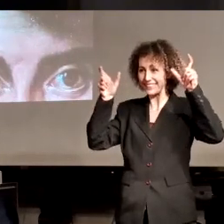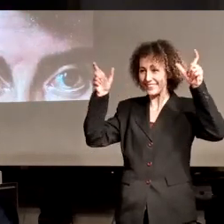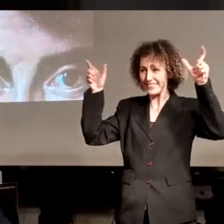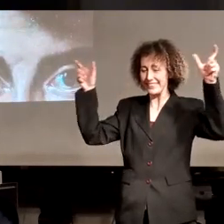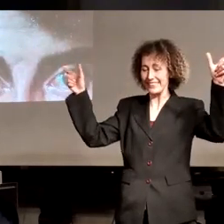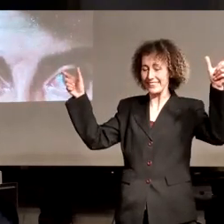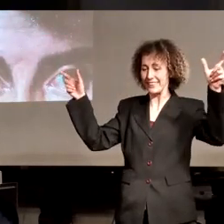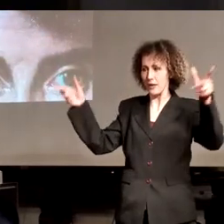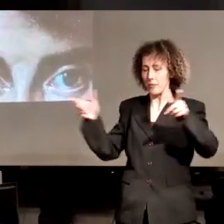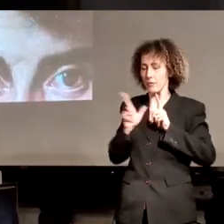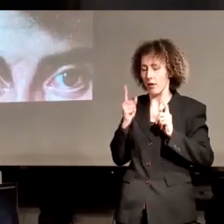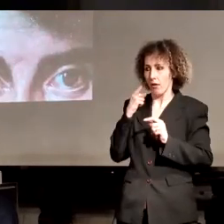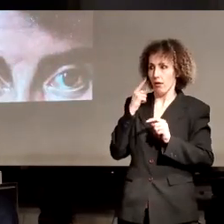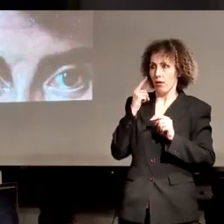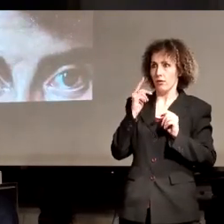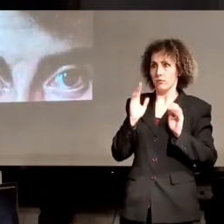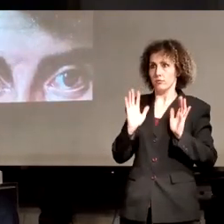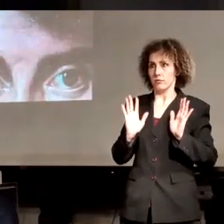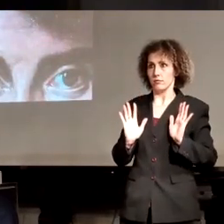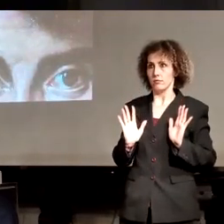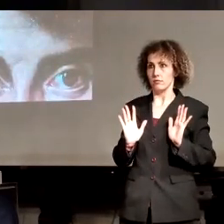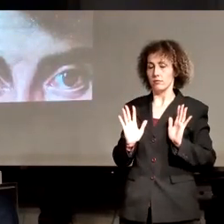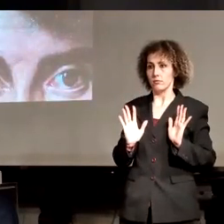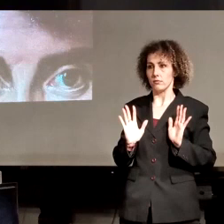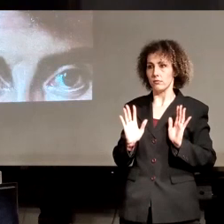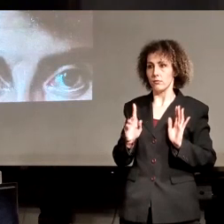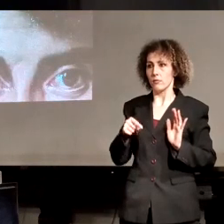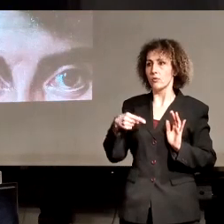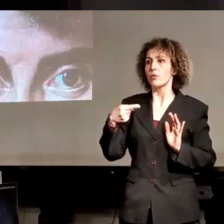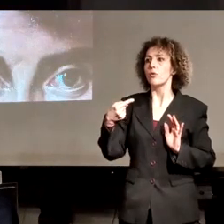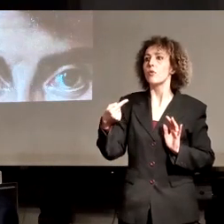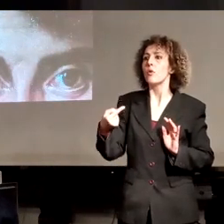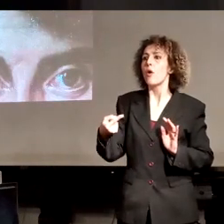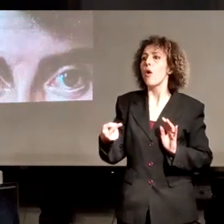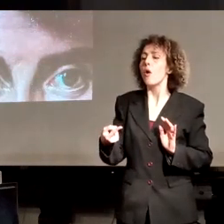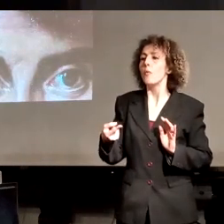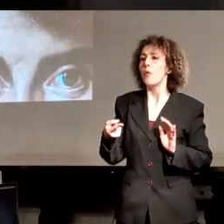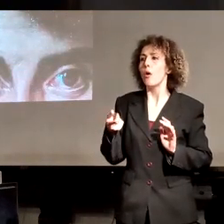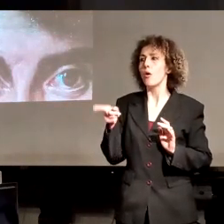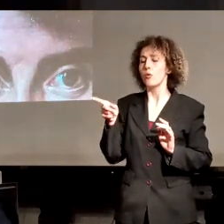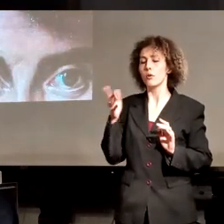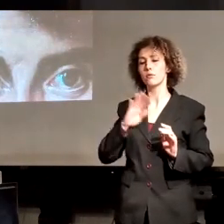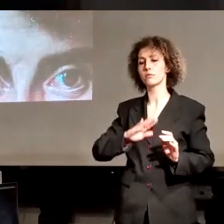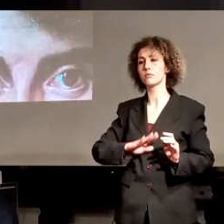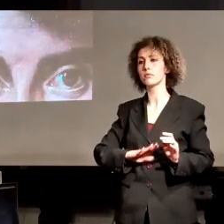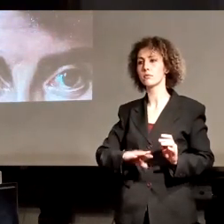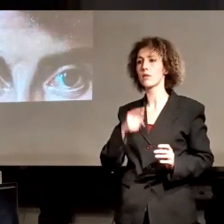da lasciarmi impietrito un attimo dopo con una voce più misurata domandò